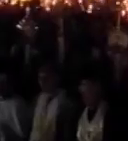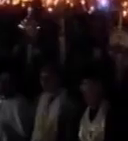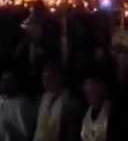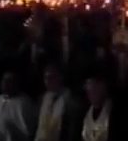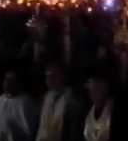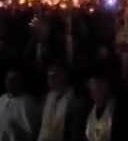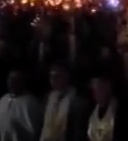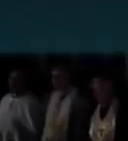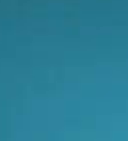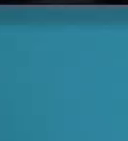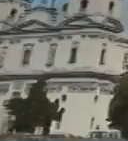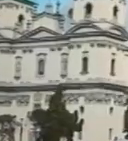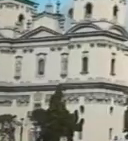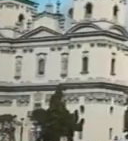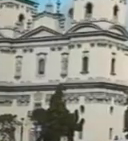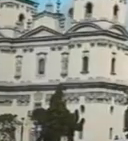Музика